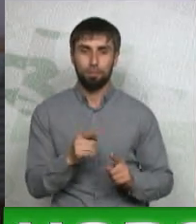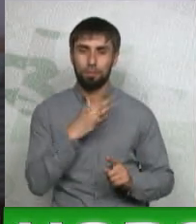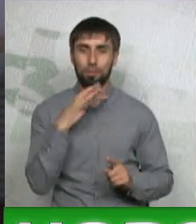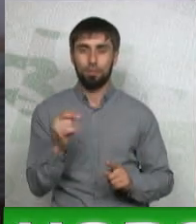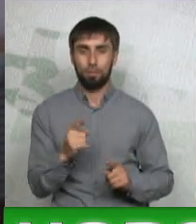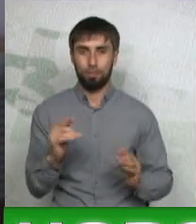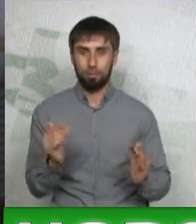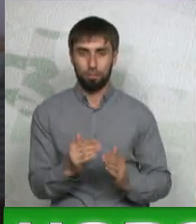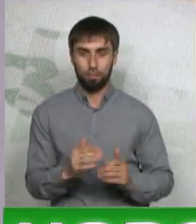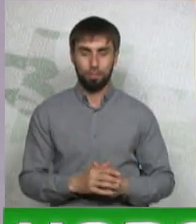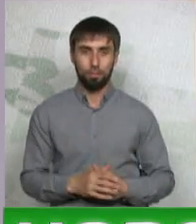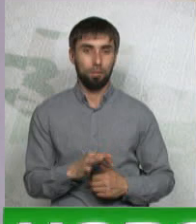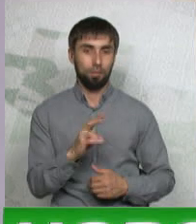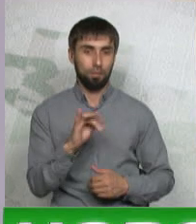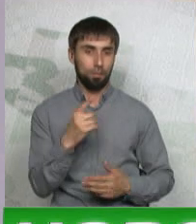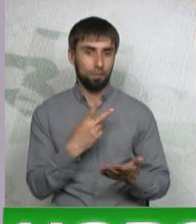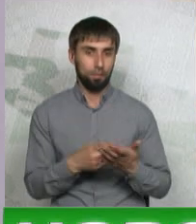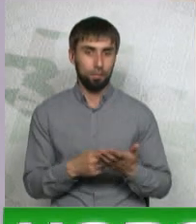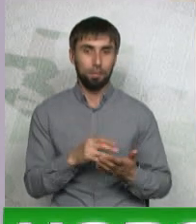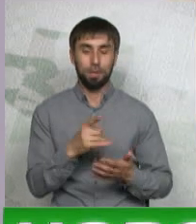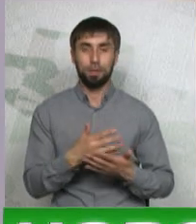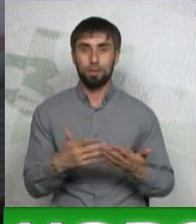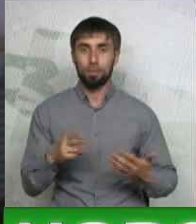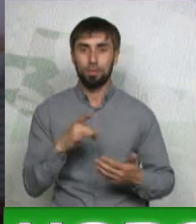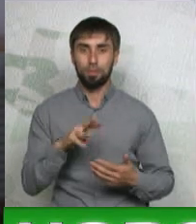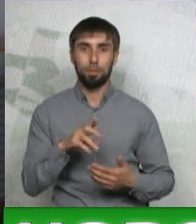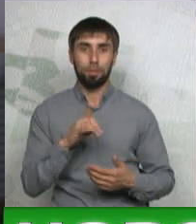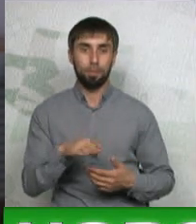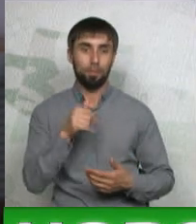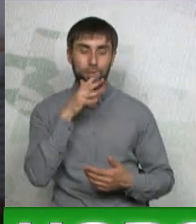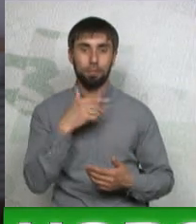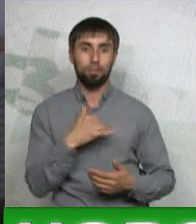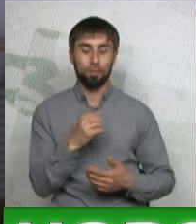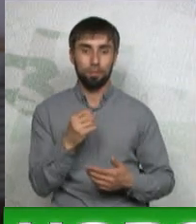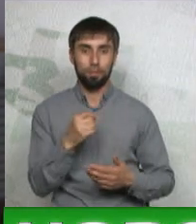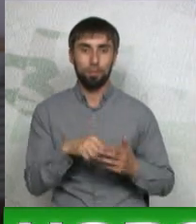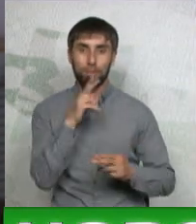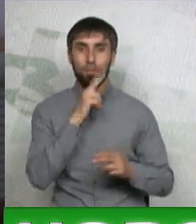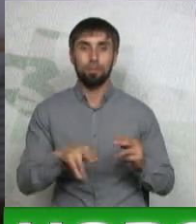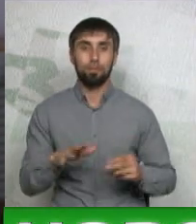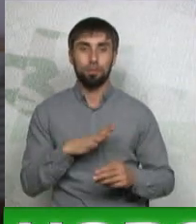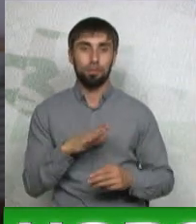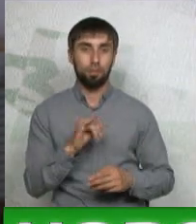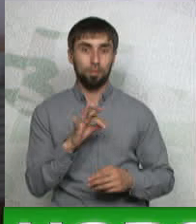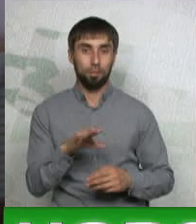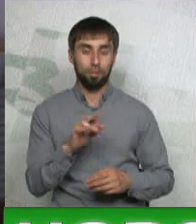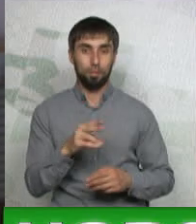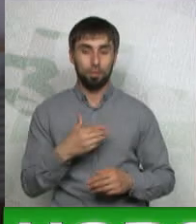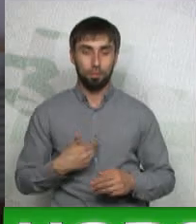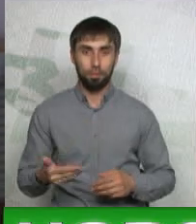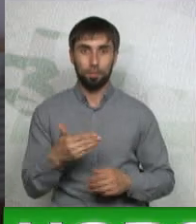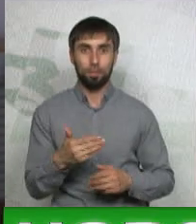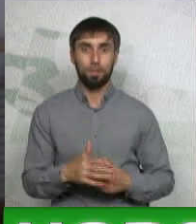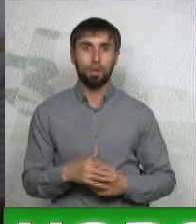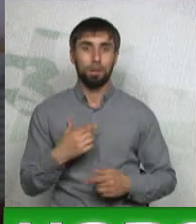многократном масштабе. Он их показал. И другие предметы быта, которые мы уже утеряли. И вот он